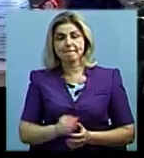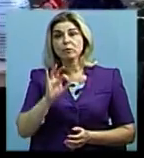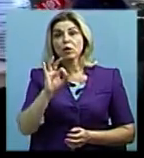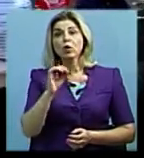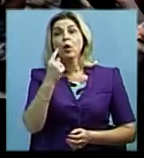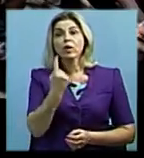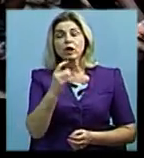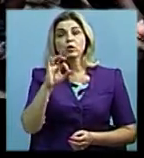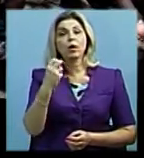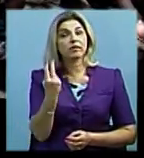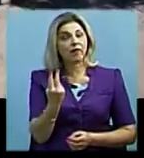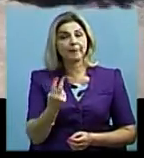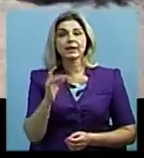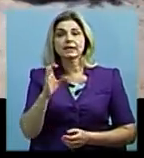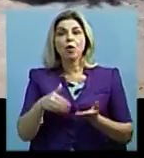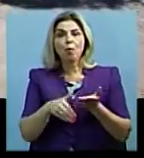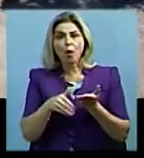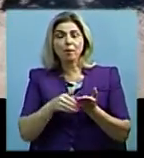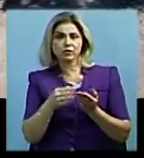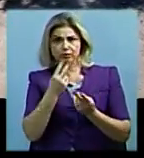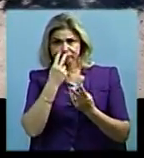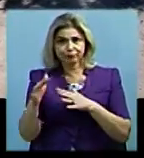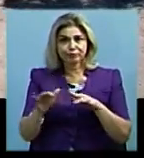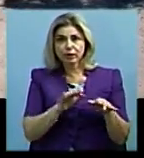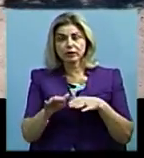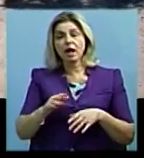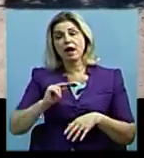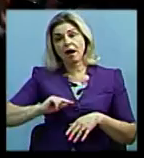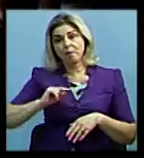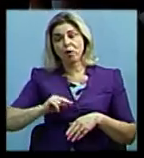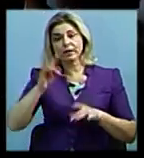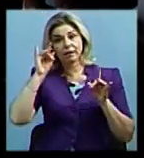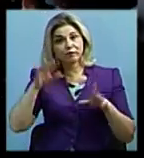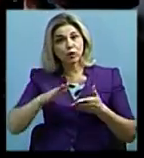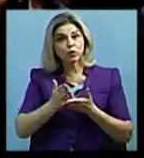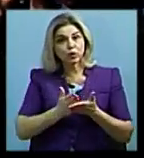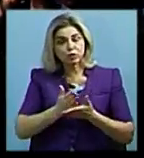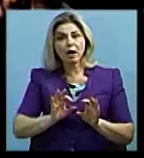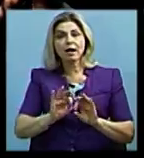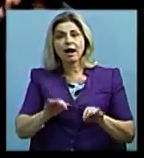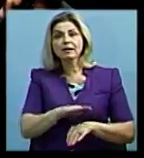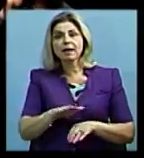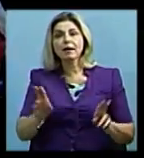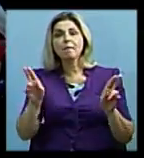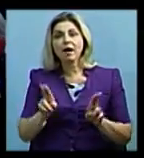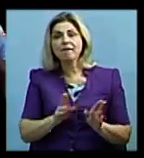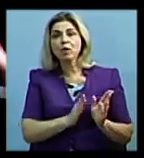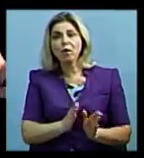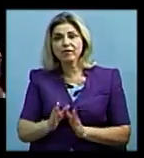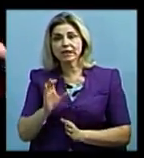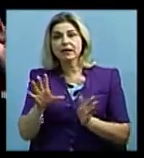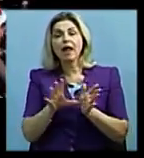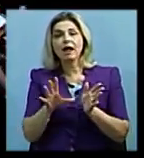В ігровій формі за допомогою наочності працівники Державної служби з надзвичайних ситуацій розповіли дітям правила поведінки з